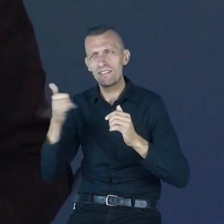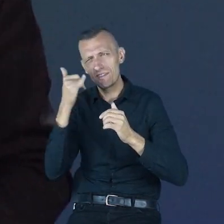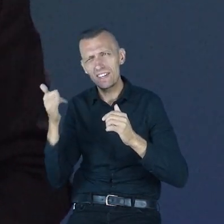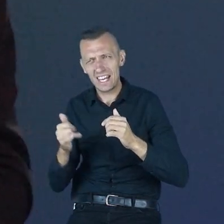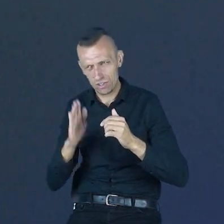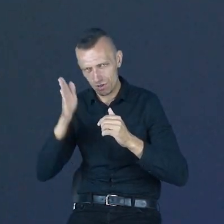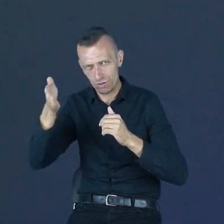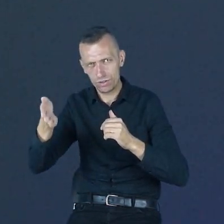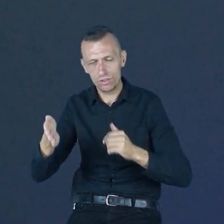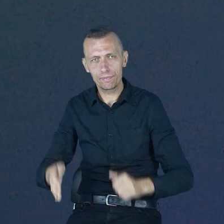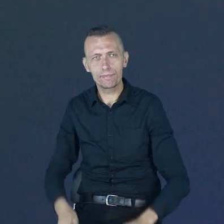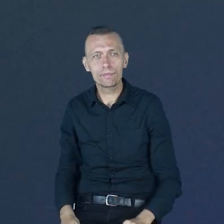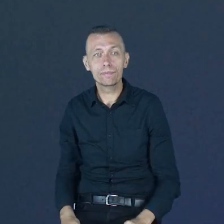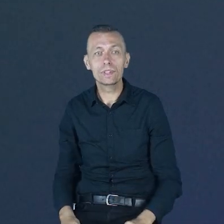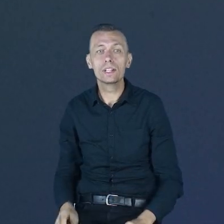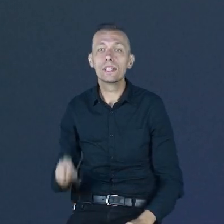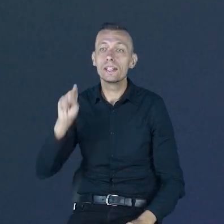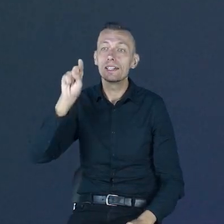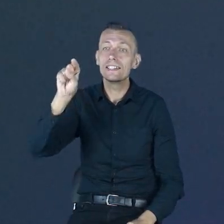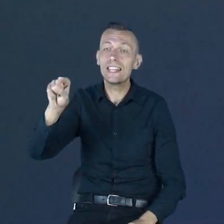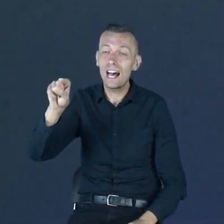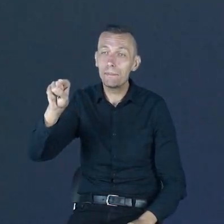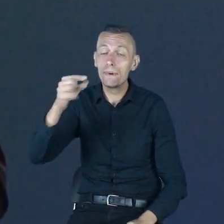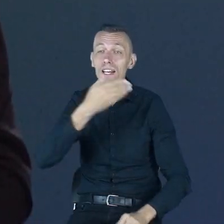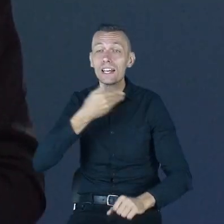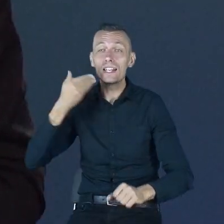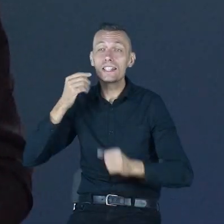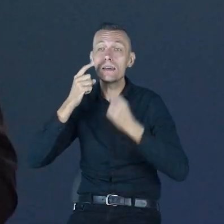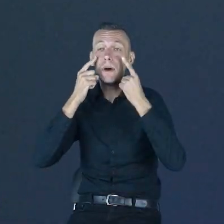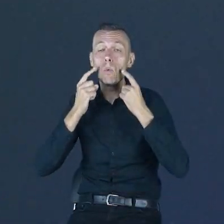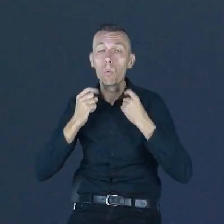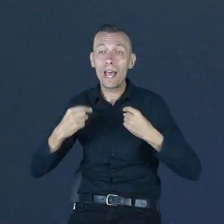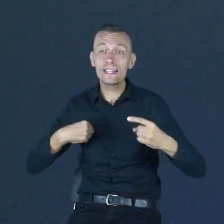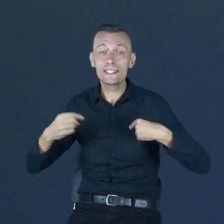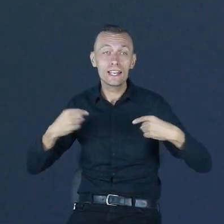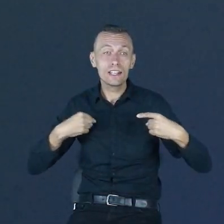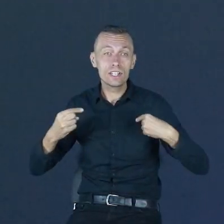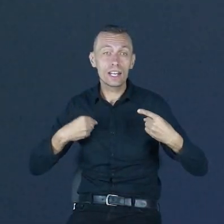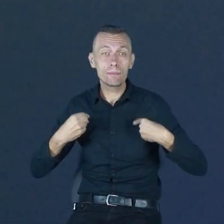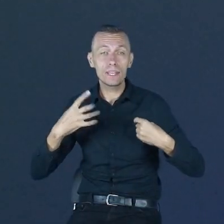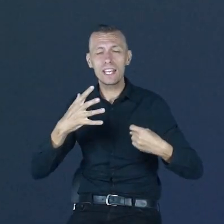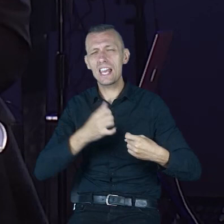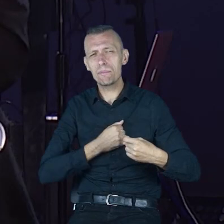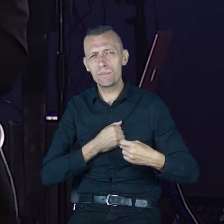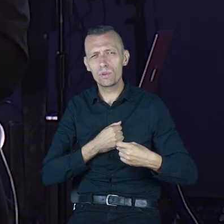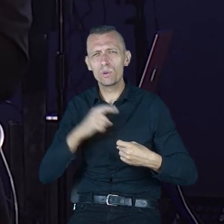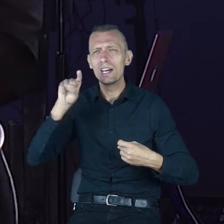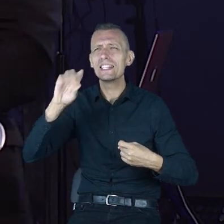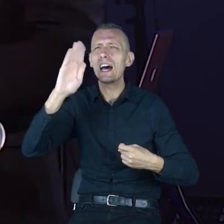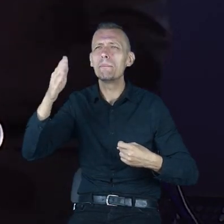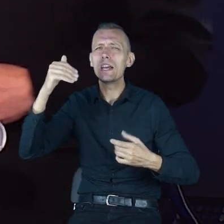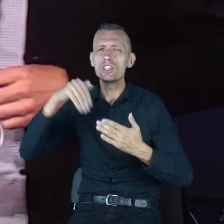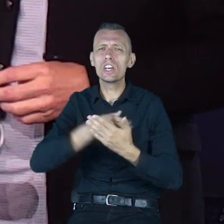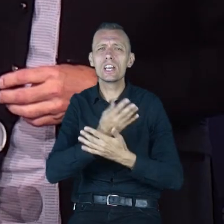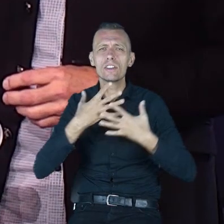chcę powiedzieć, dopiero tam nie będzie łez, cierpienia, bólu. Dopiero tam nie będzie nowe ciało,